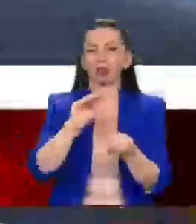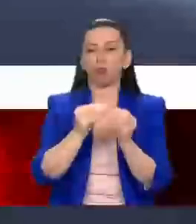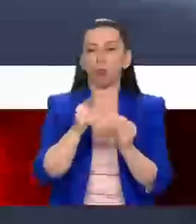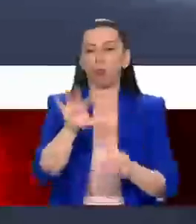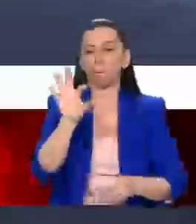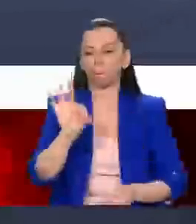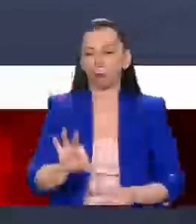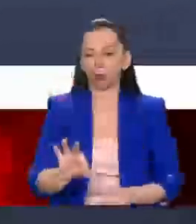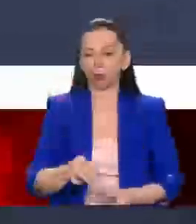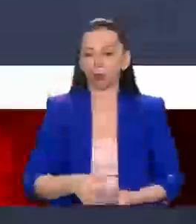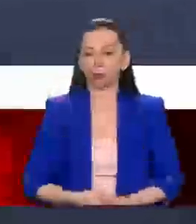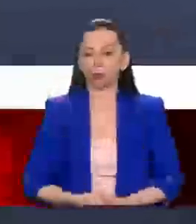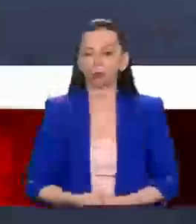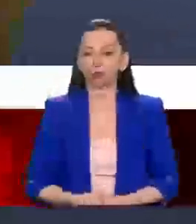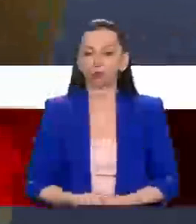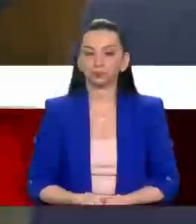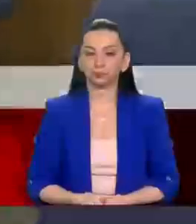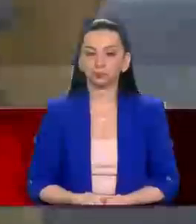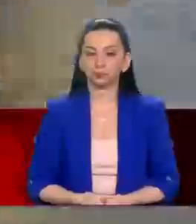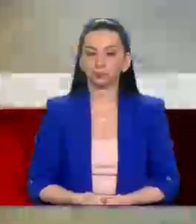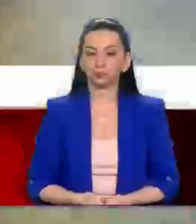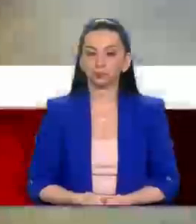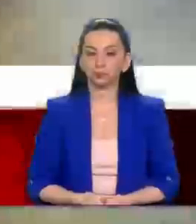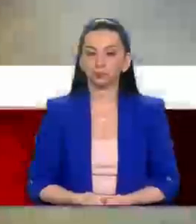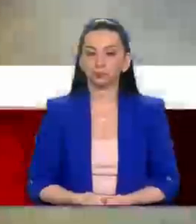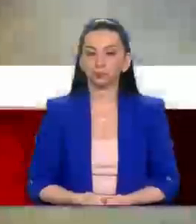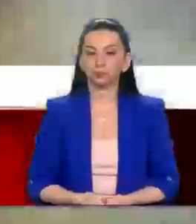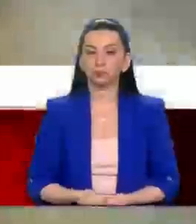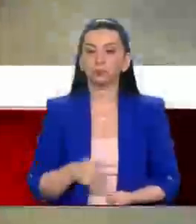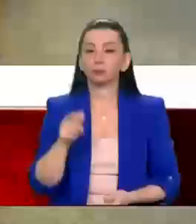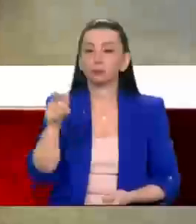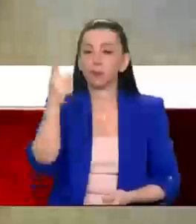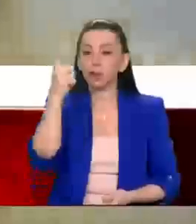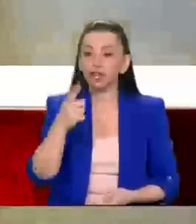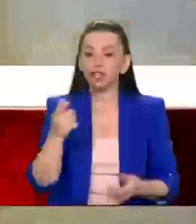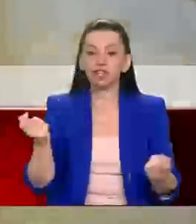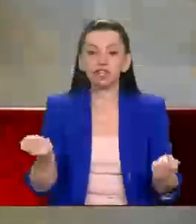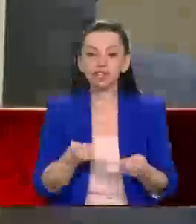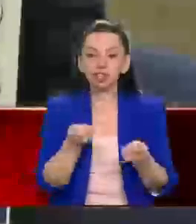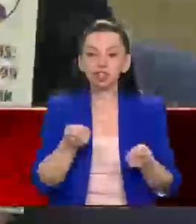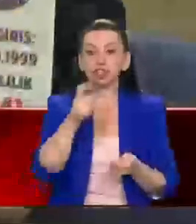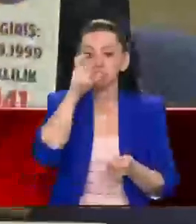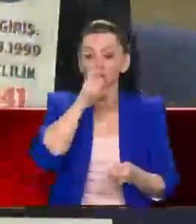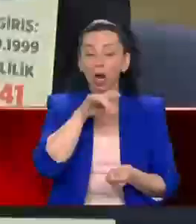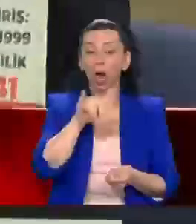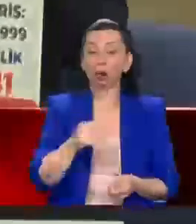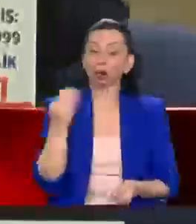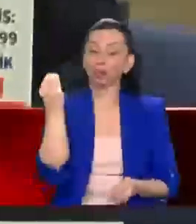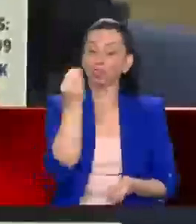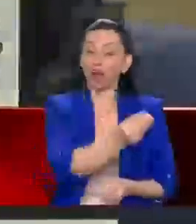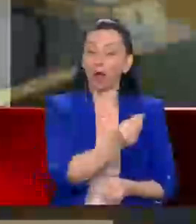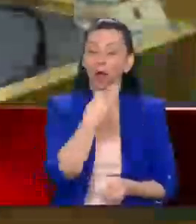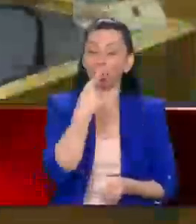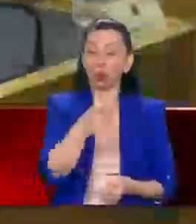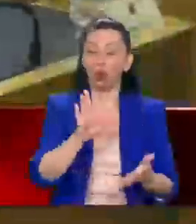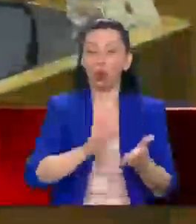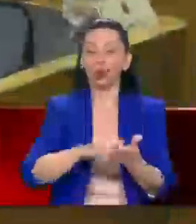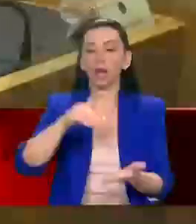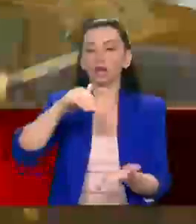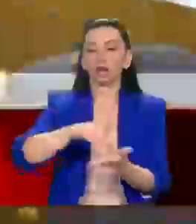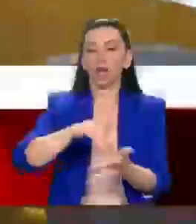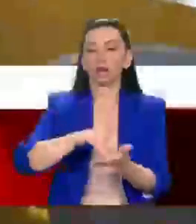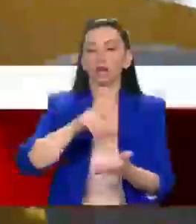yapanların hakkını düşünmeyen bir hükümetle karşı karşıyayız. Sen ilk önce iş yerinde çalışan işçilerin hakkını ver. Muhalefet milletvekilleri ellerinde dövizlerle